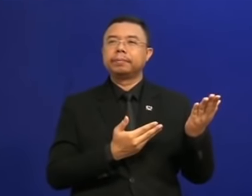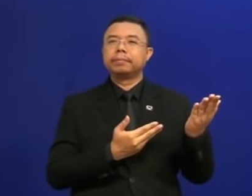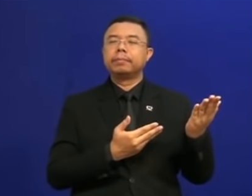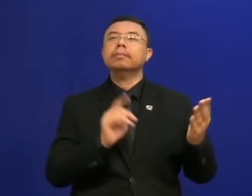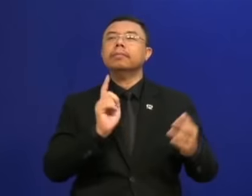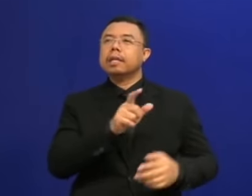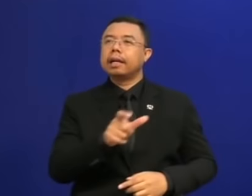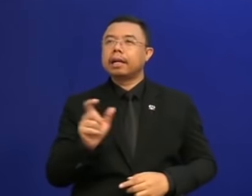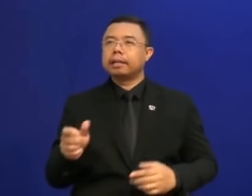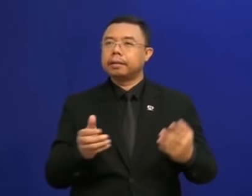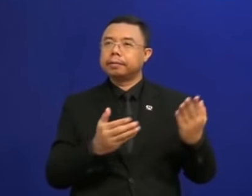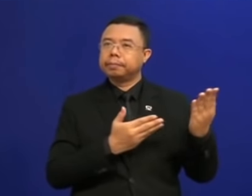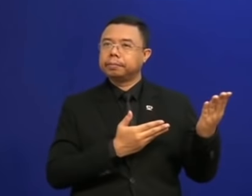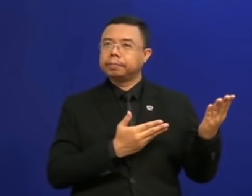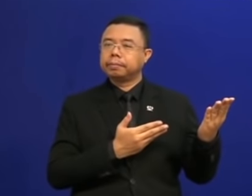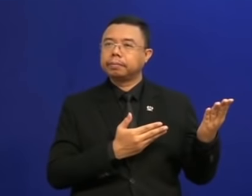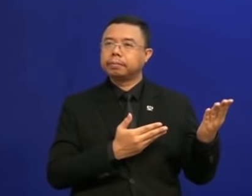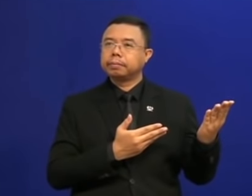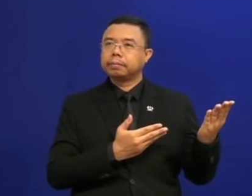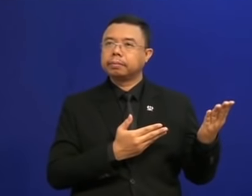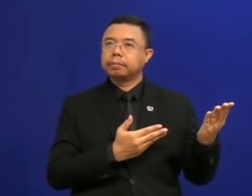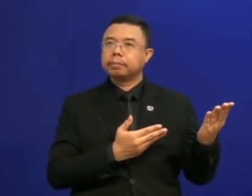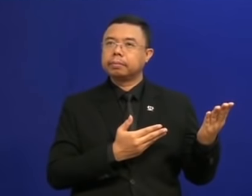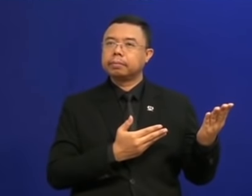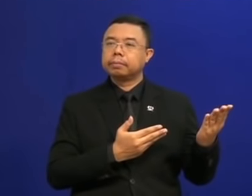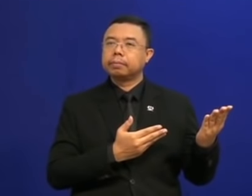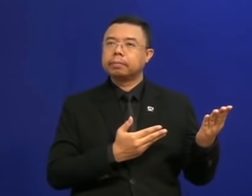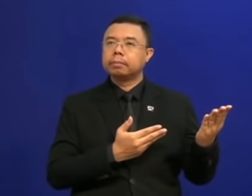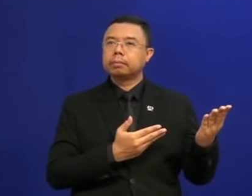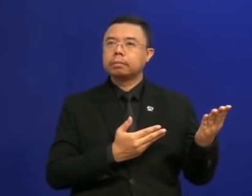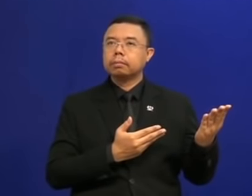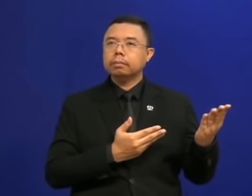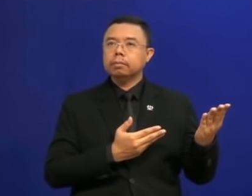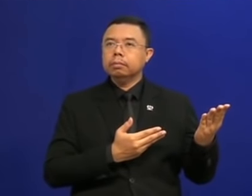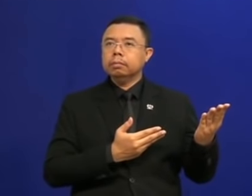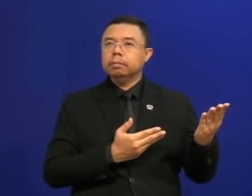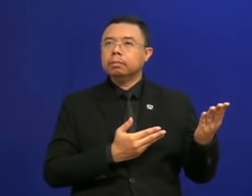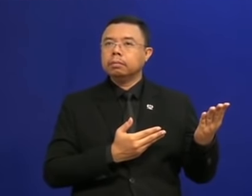ada kata ini ya. Aku